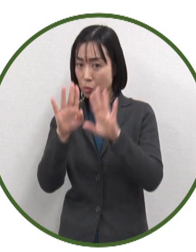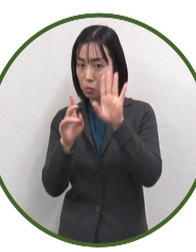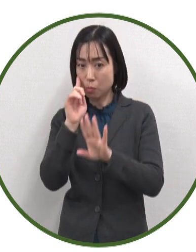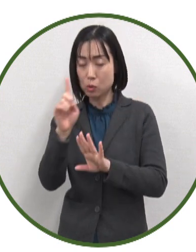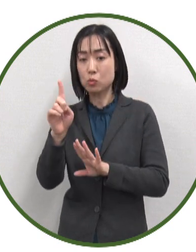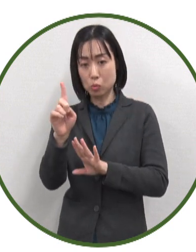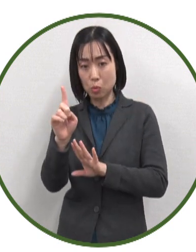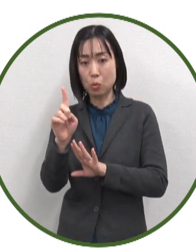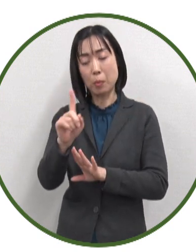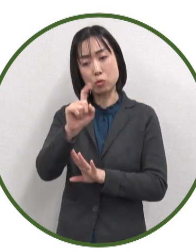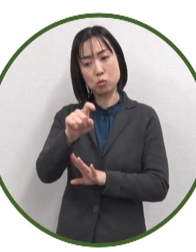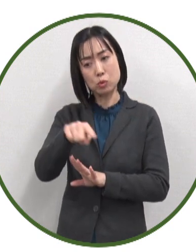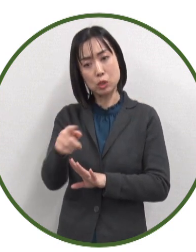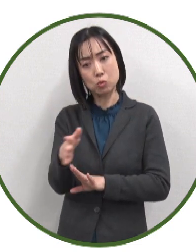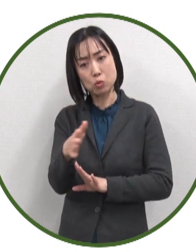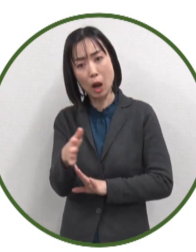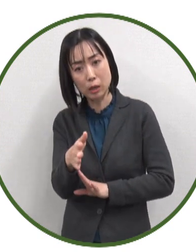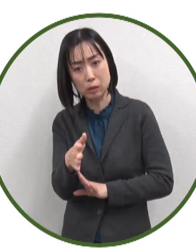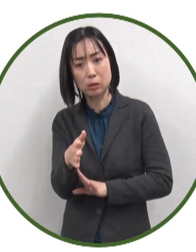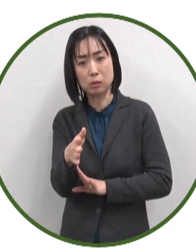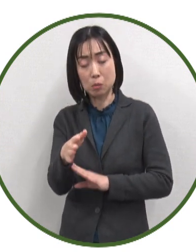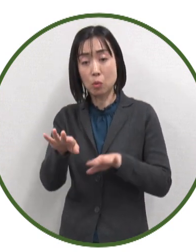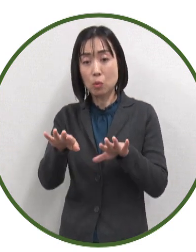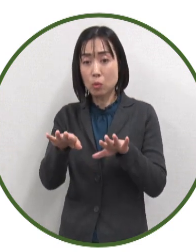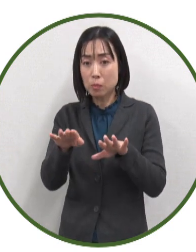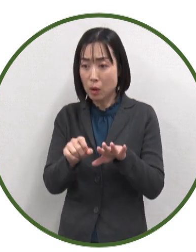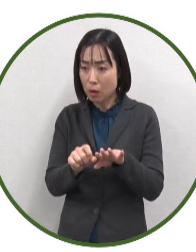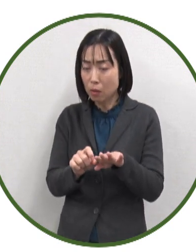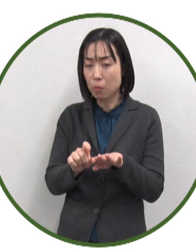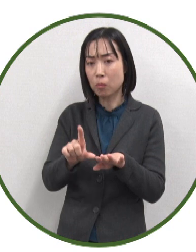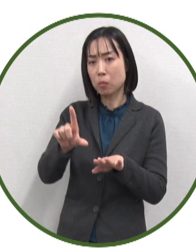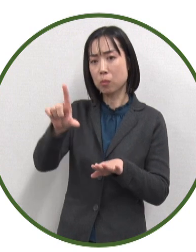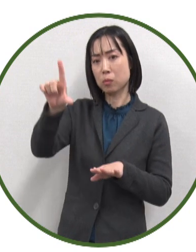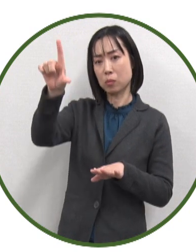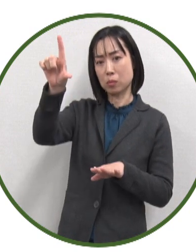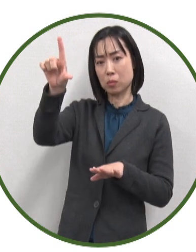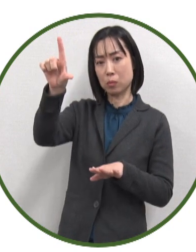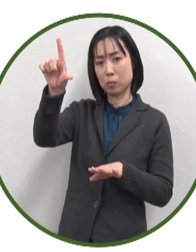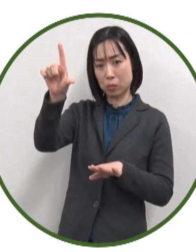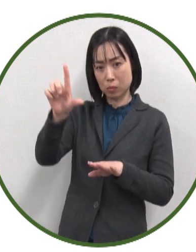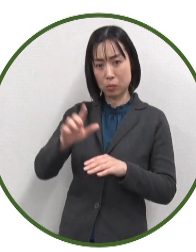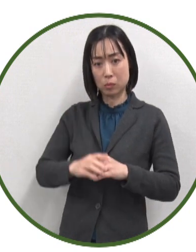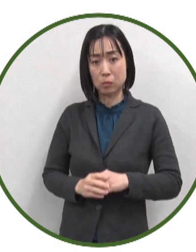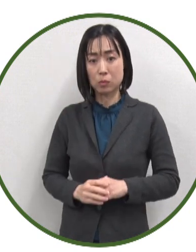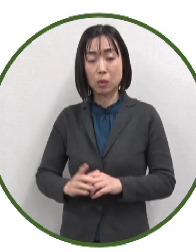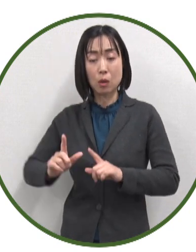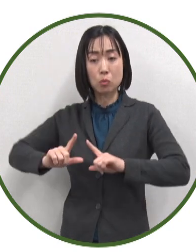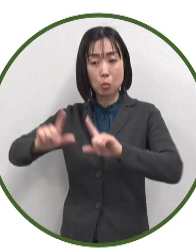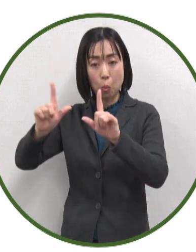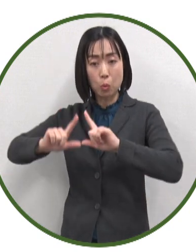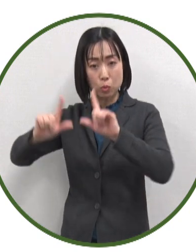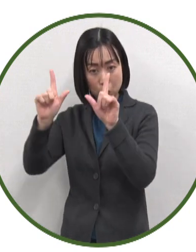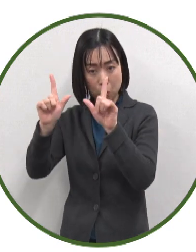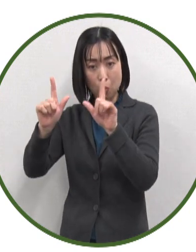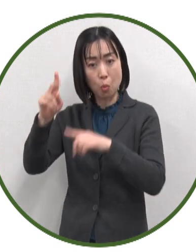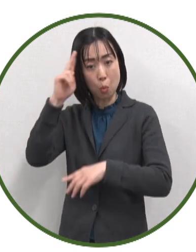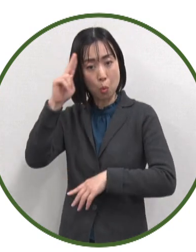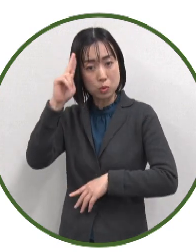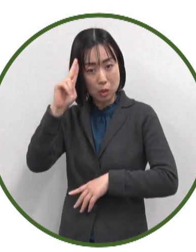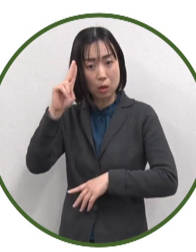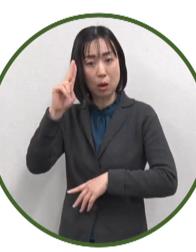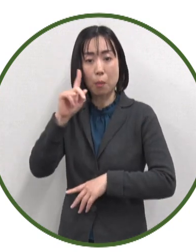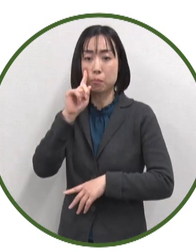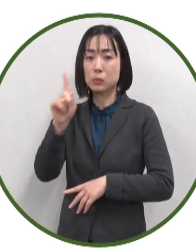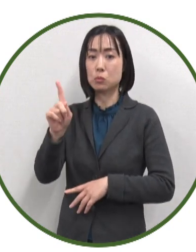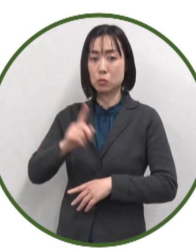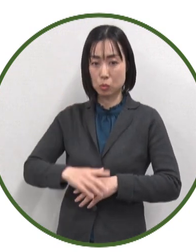たけれども、ここ数日拡大傾向が強まっております。東京都大阪府を例に見